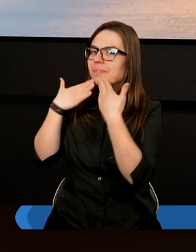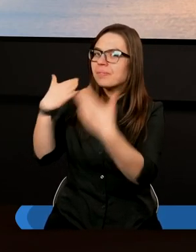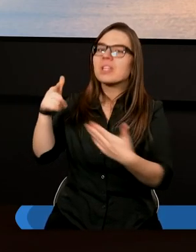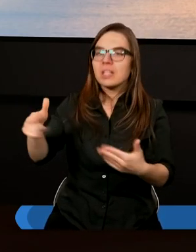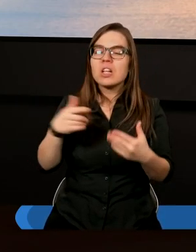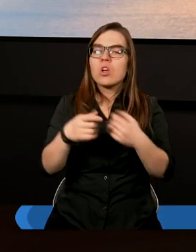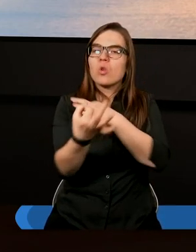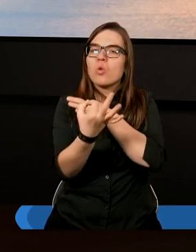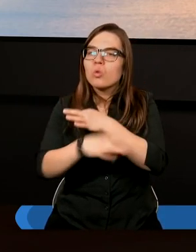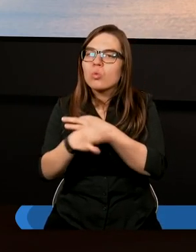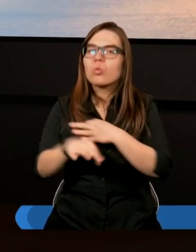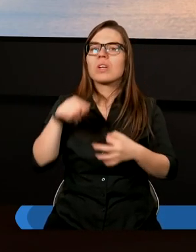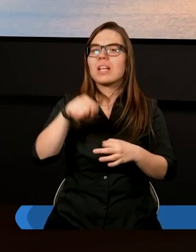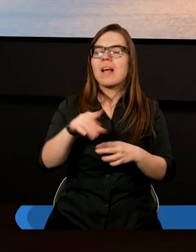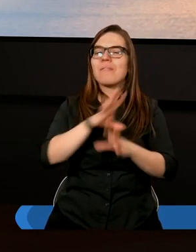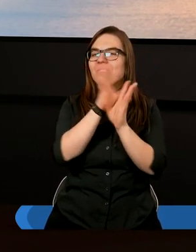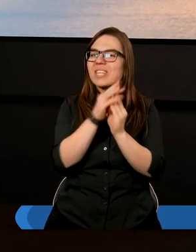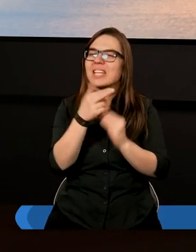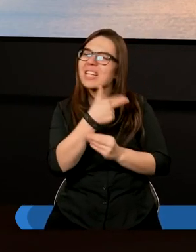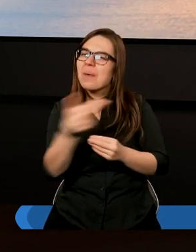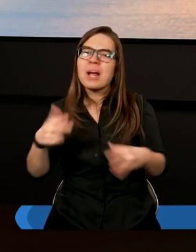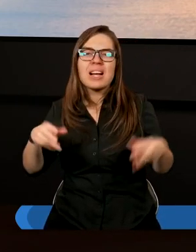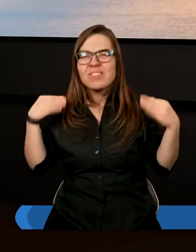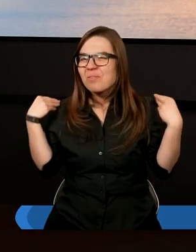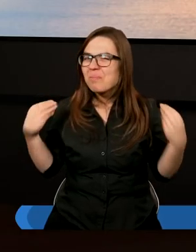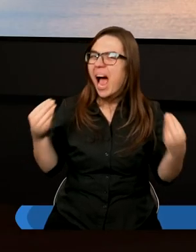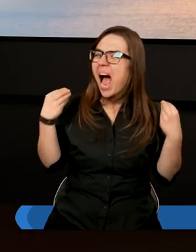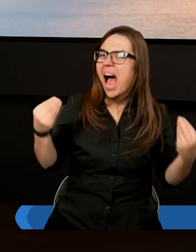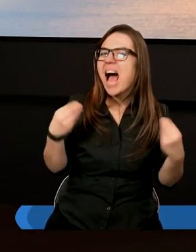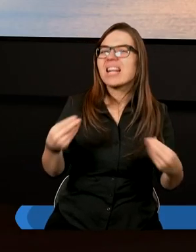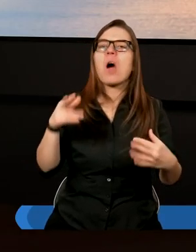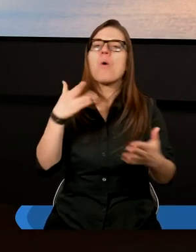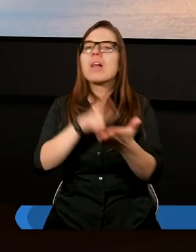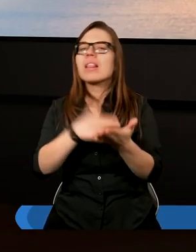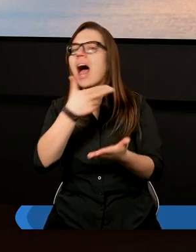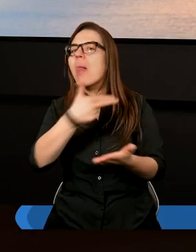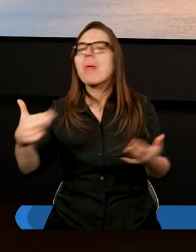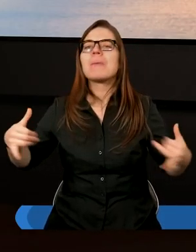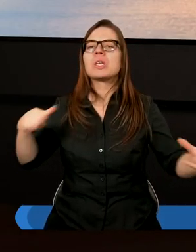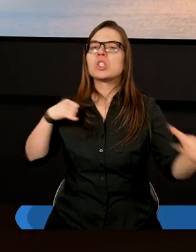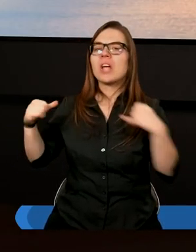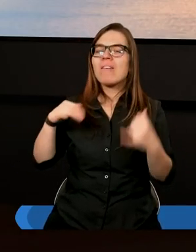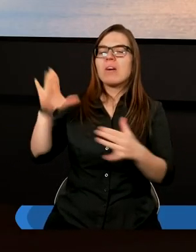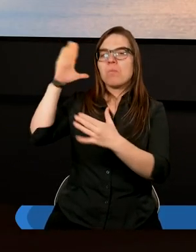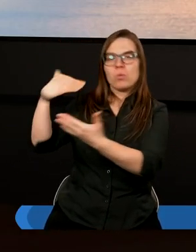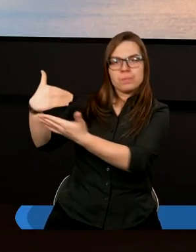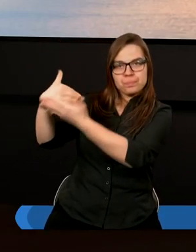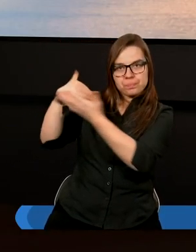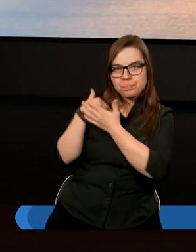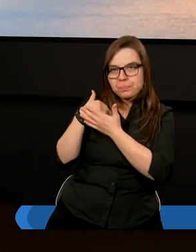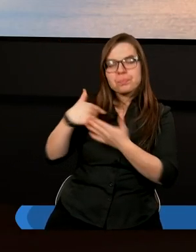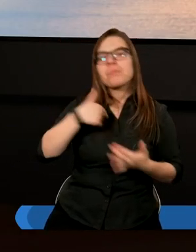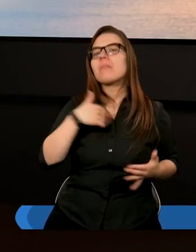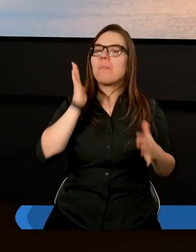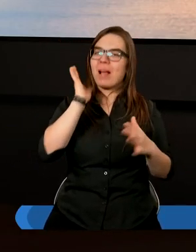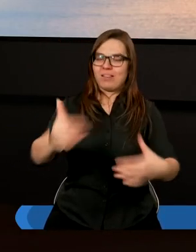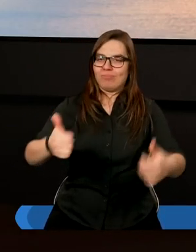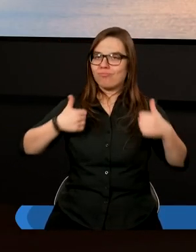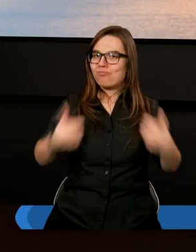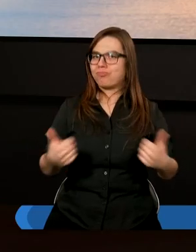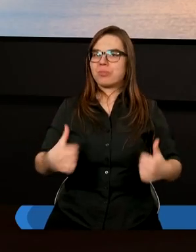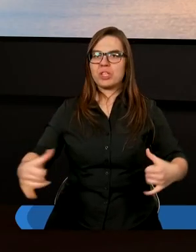przestudiowaliśmy te wszelkie tematy na temat szafarstwa i że z pomocą Bożą będziemy dobrymi